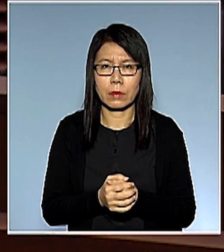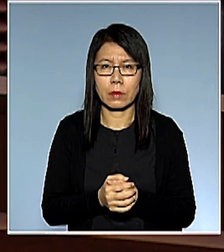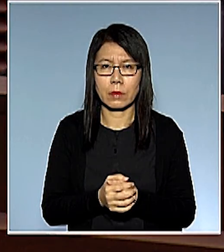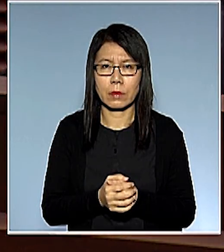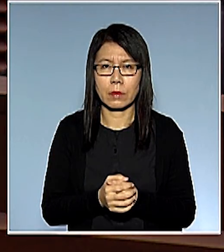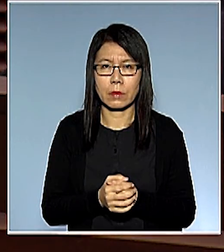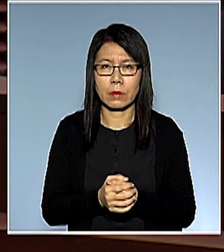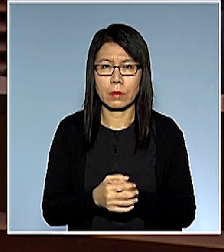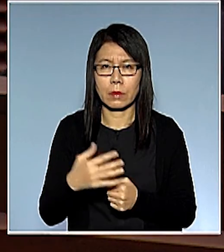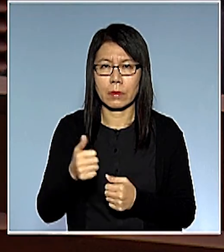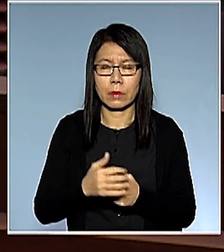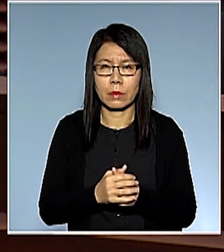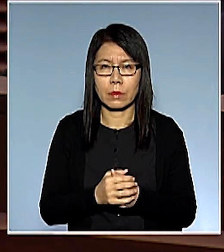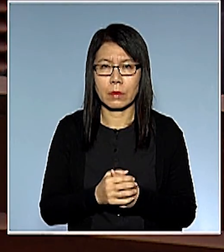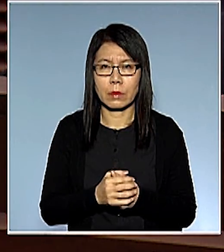主席